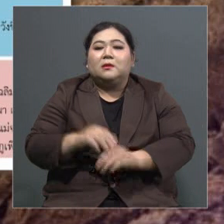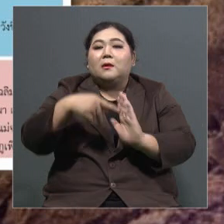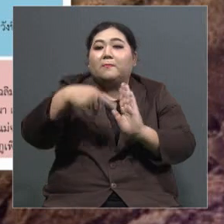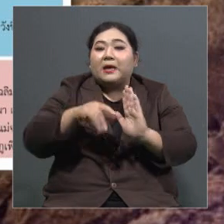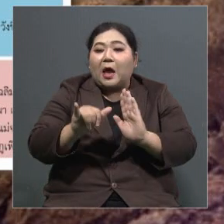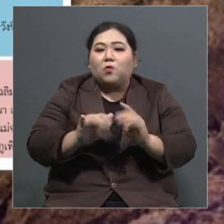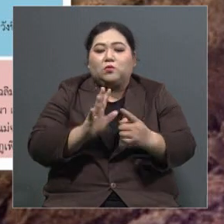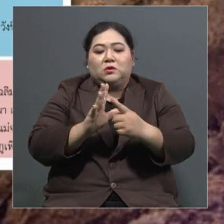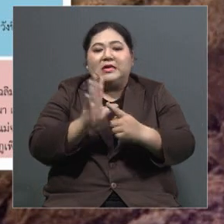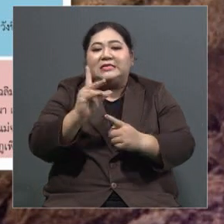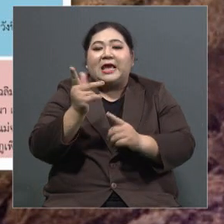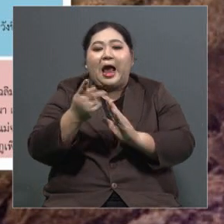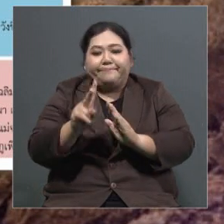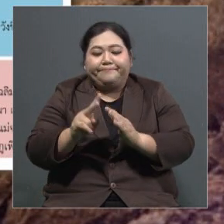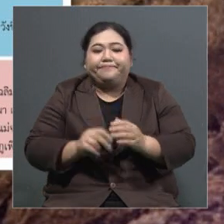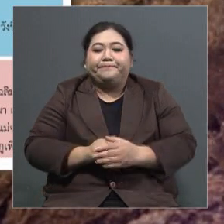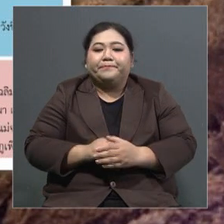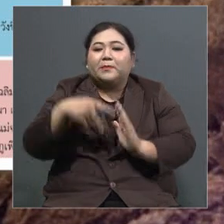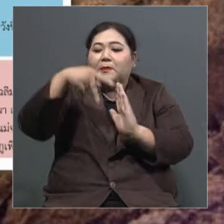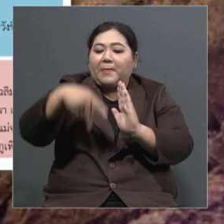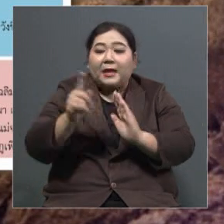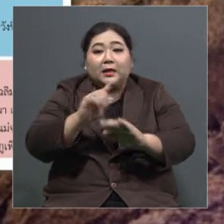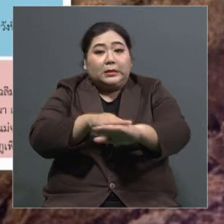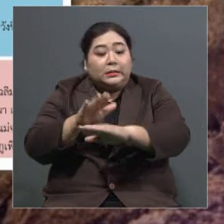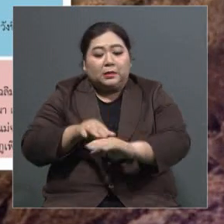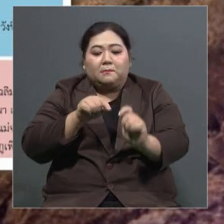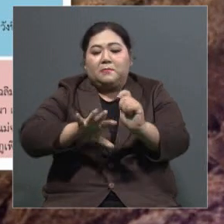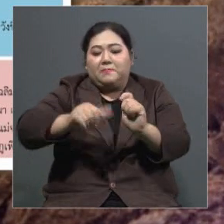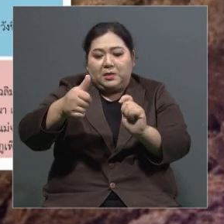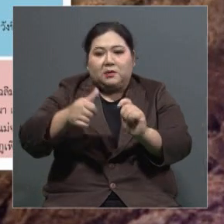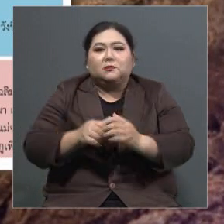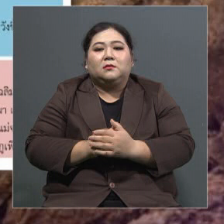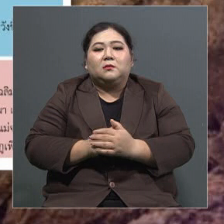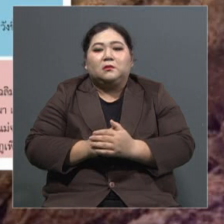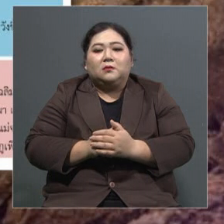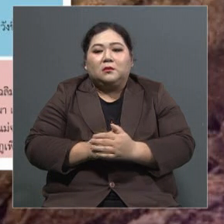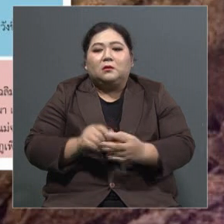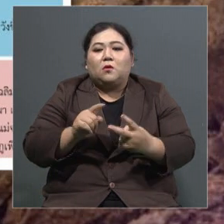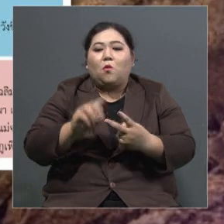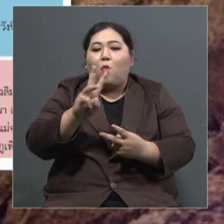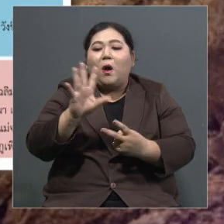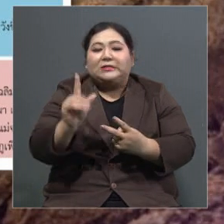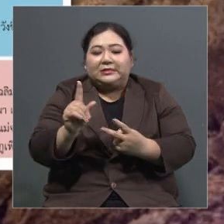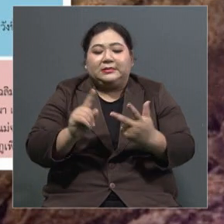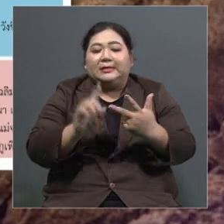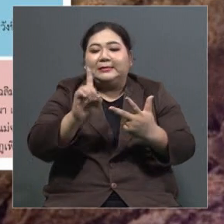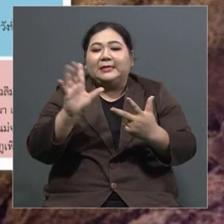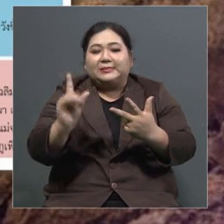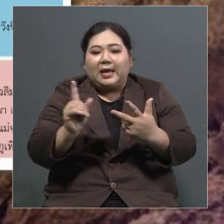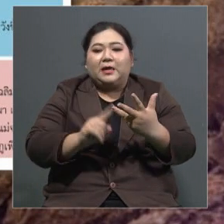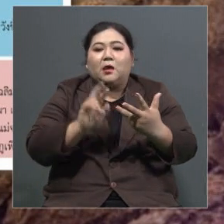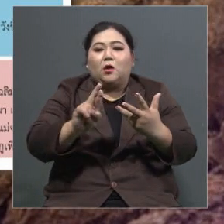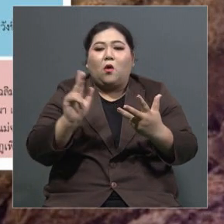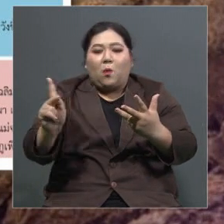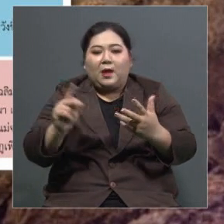อำเภอปงค่ะส่วนที่จังหวัดแพร่ค่ะเตือนในพื้นที่ของอำเภอเมือง 2วังชิ้นอำเภอเด่นชัยและร้องกวาง